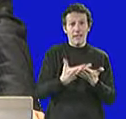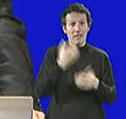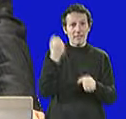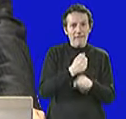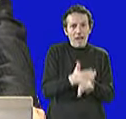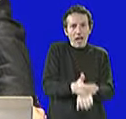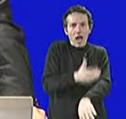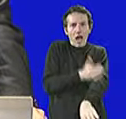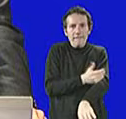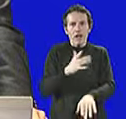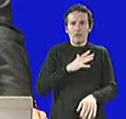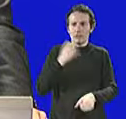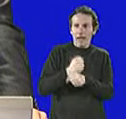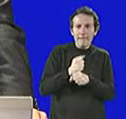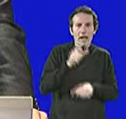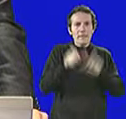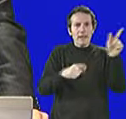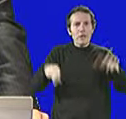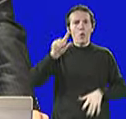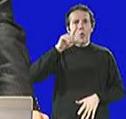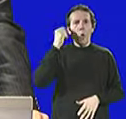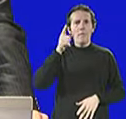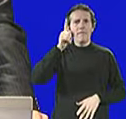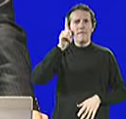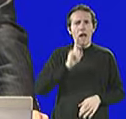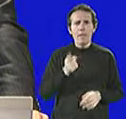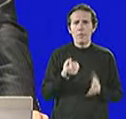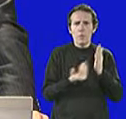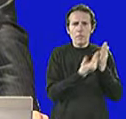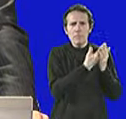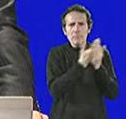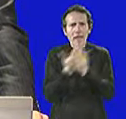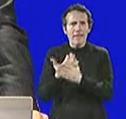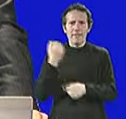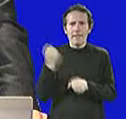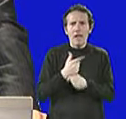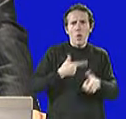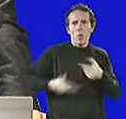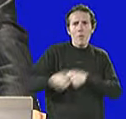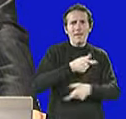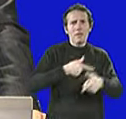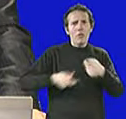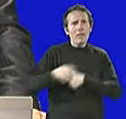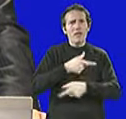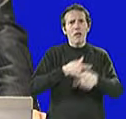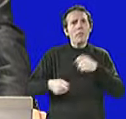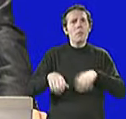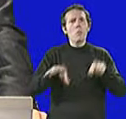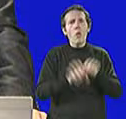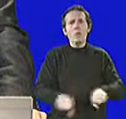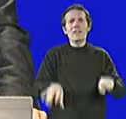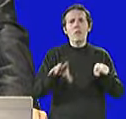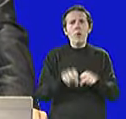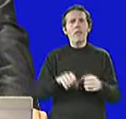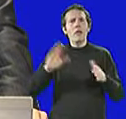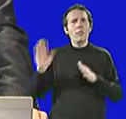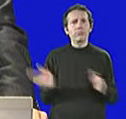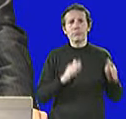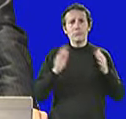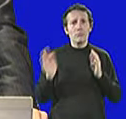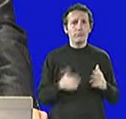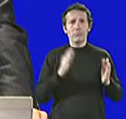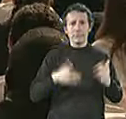des hommes et des femmes qui se lèvent tous les matins pour faire tourner l'économie, pour produire, pour créer, pour